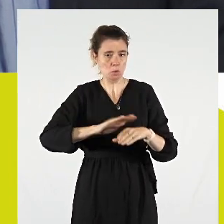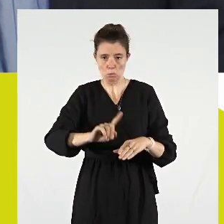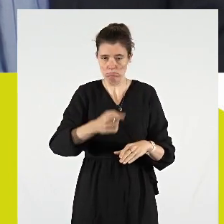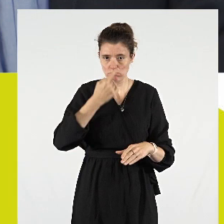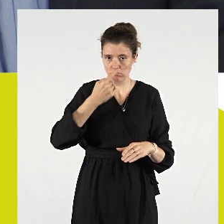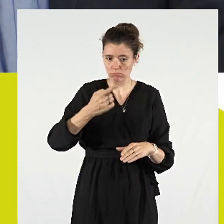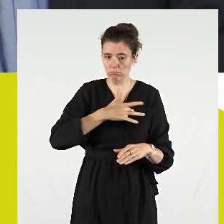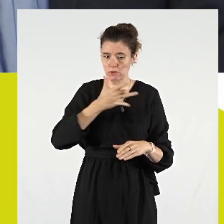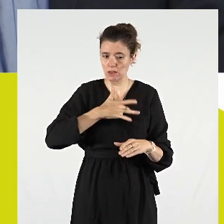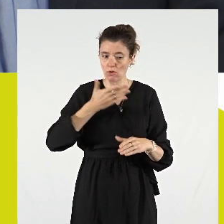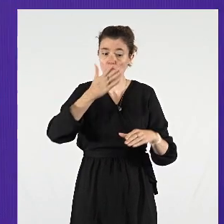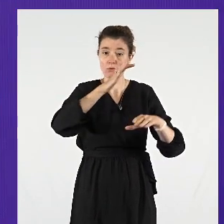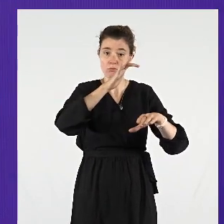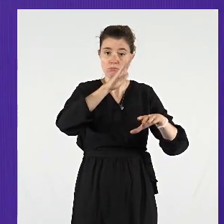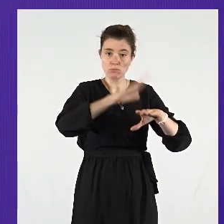de formation sur site